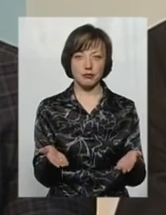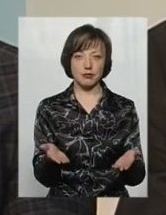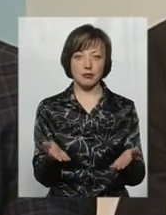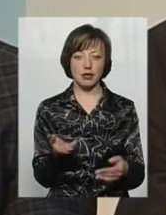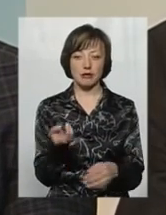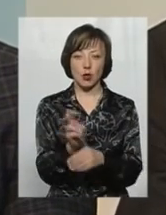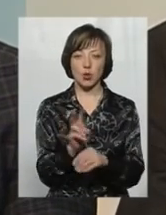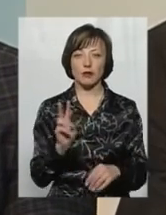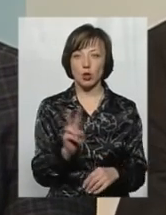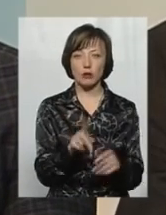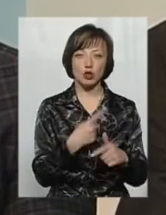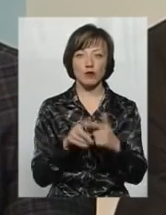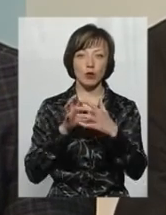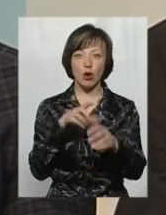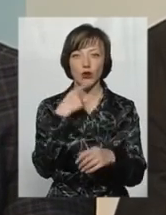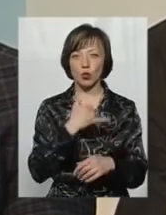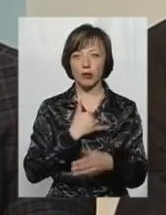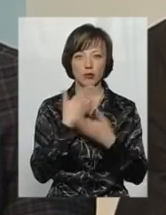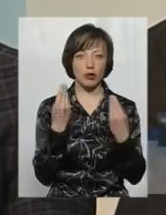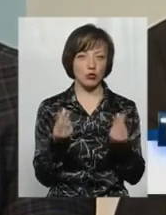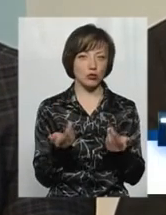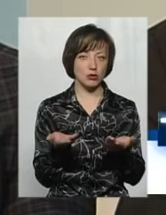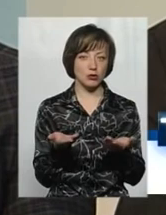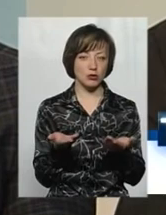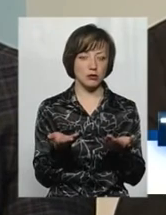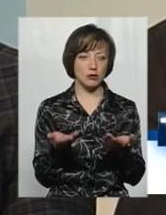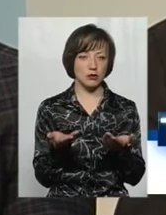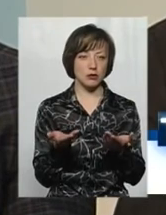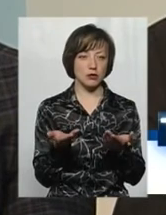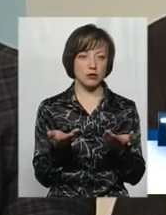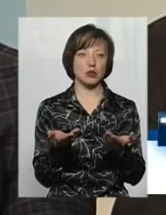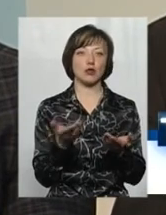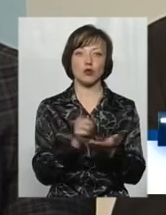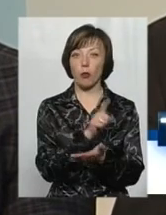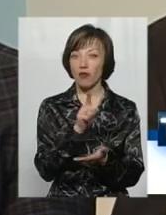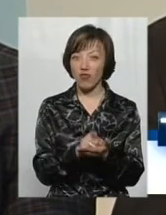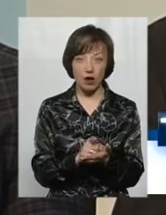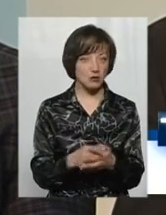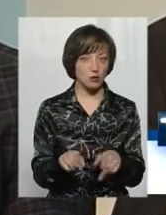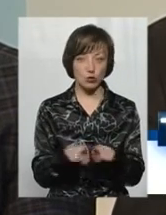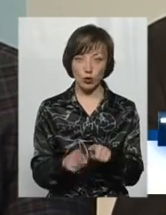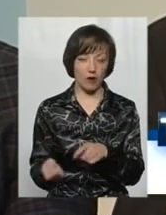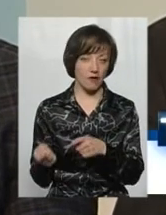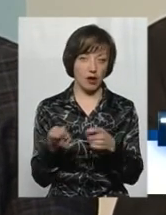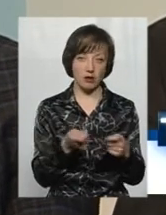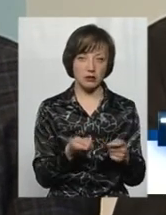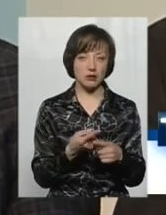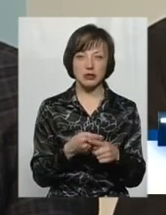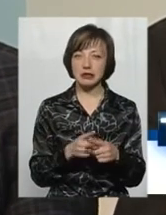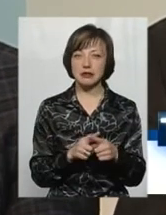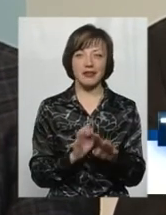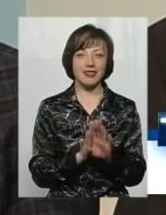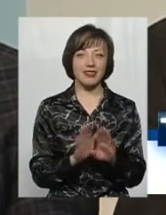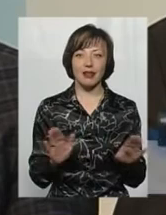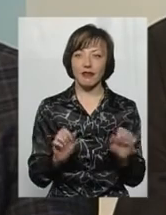заходить в тролейбус чи в автобус і каже, в мене нема грошей. Її зобов'язані все одно ввести. Тобто